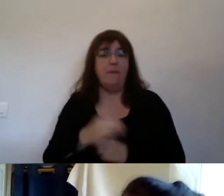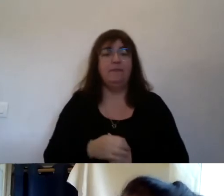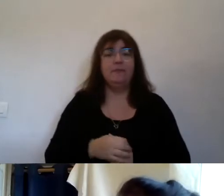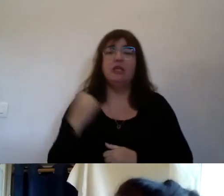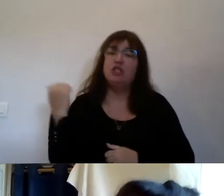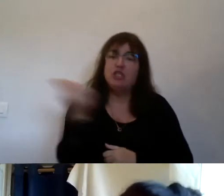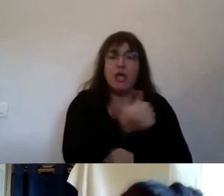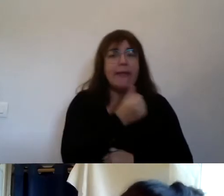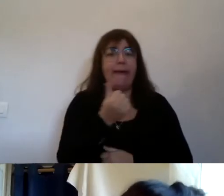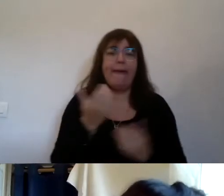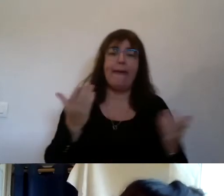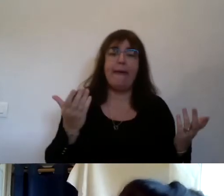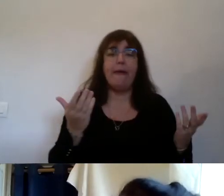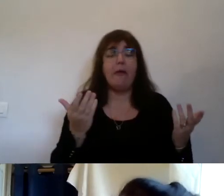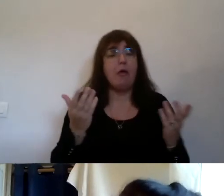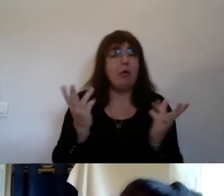pour nous raconter